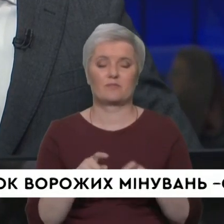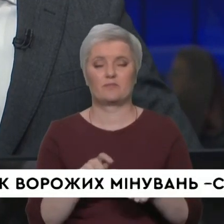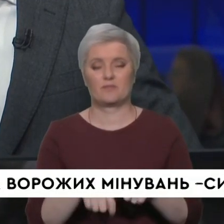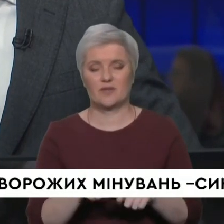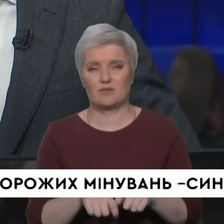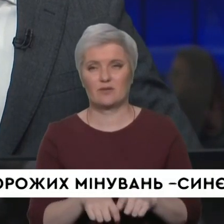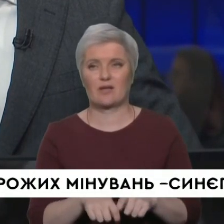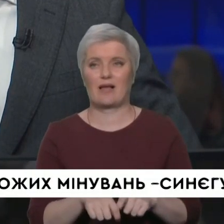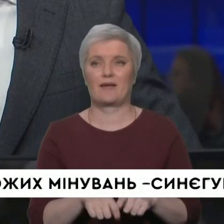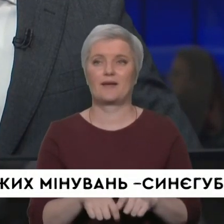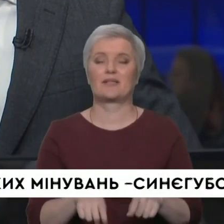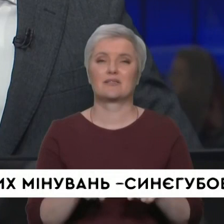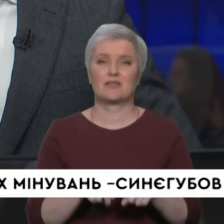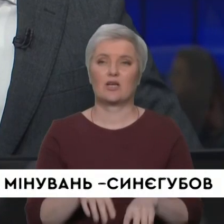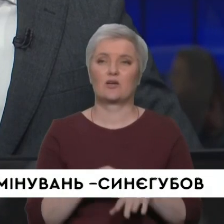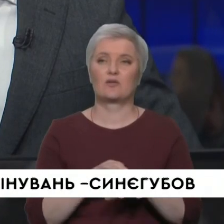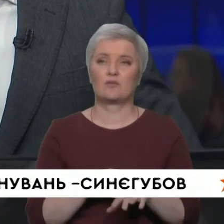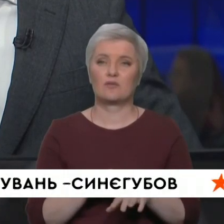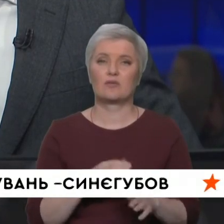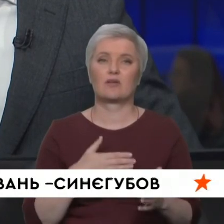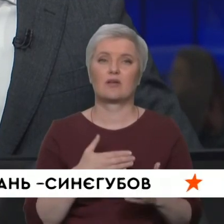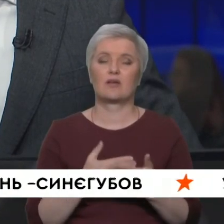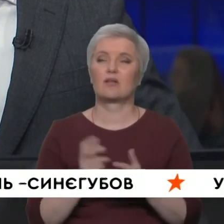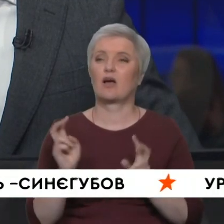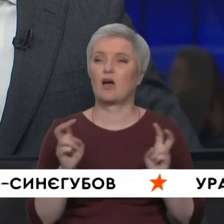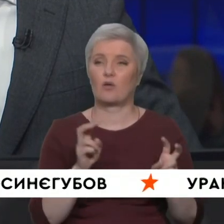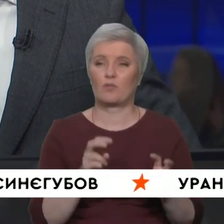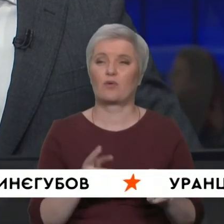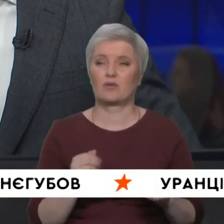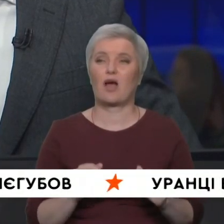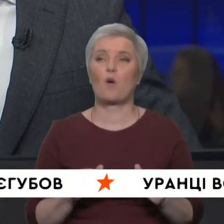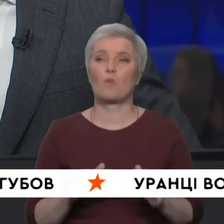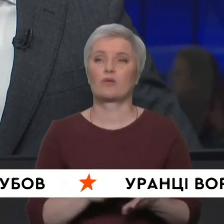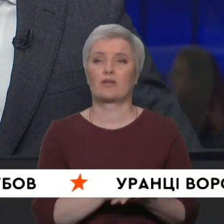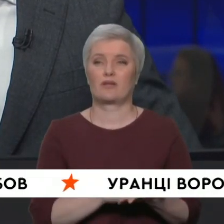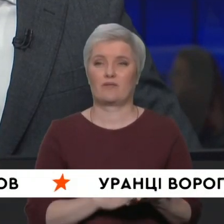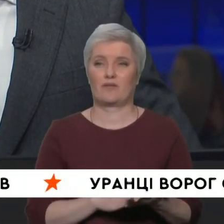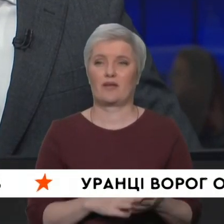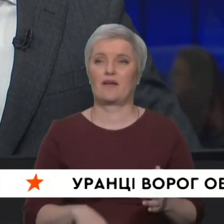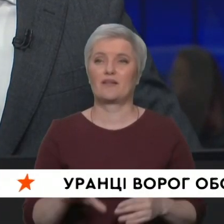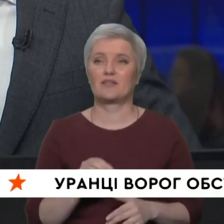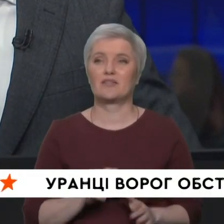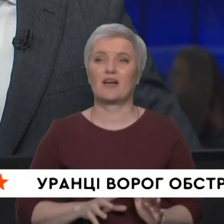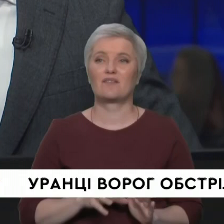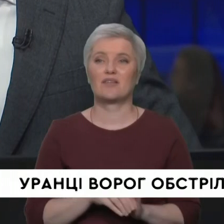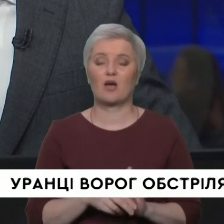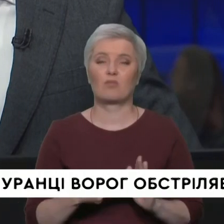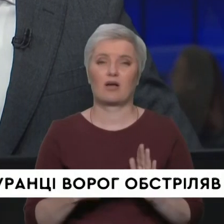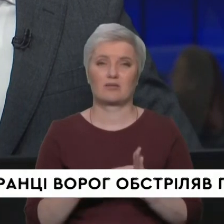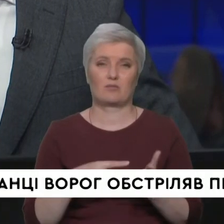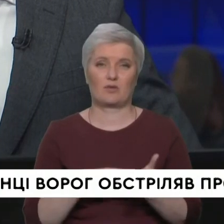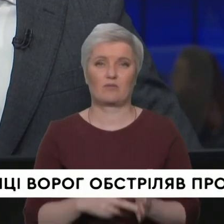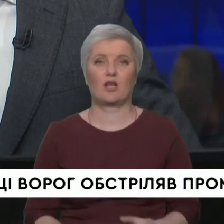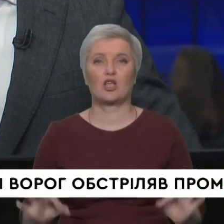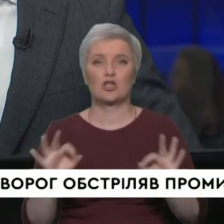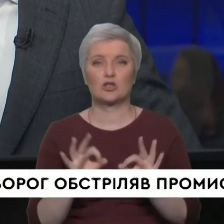перевірки, також відбувають квартирні обходи. Тому так, процес триває. В принципі, все в рамках запланованого,